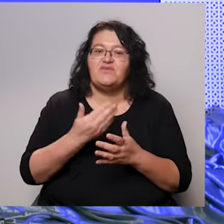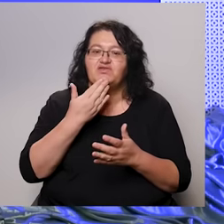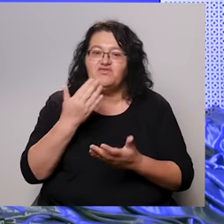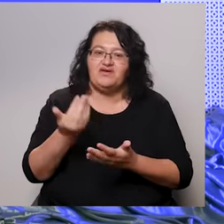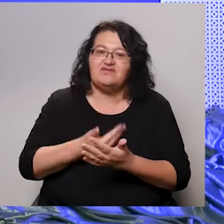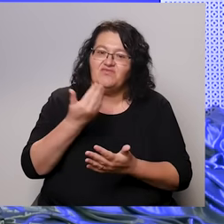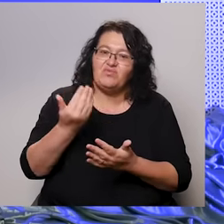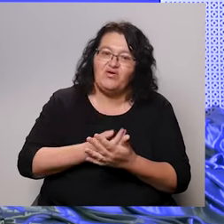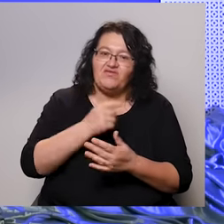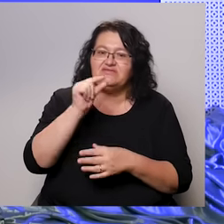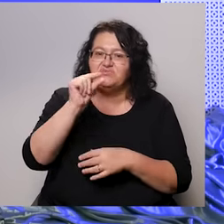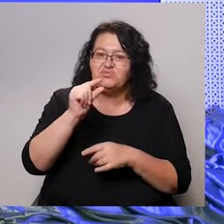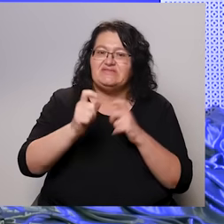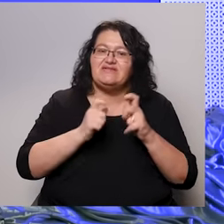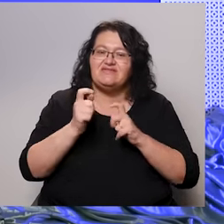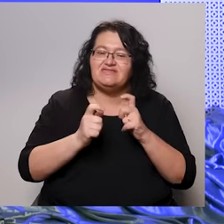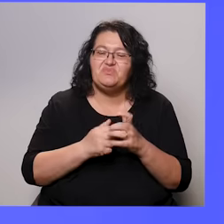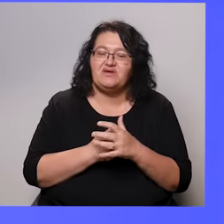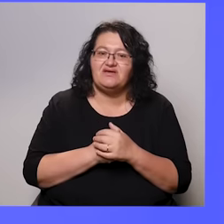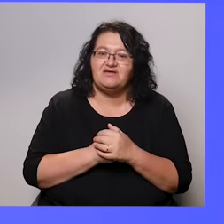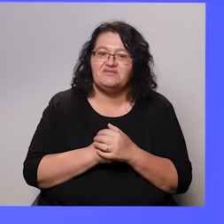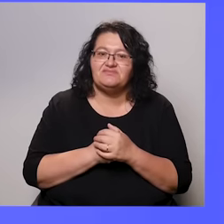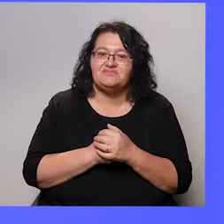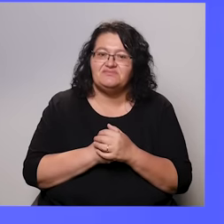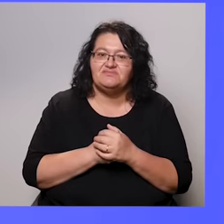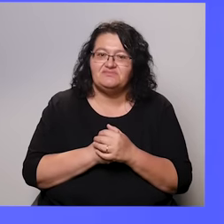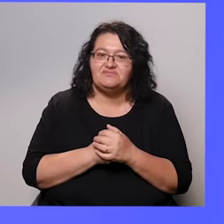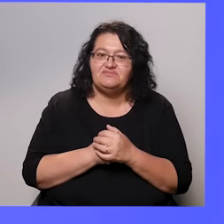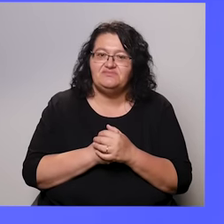Aș vrea să vă povestesc un pic despre